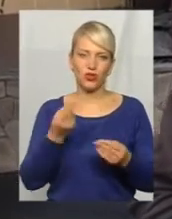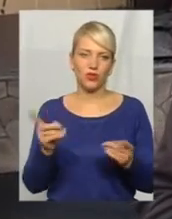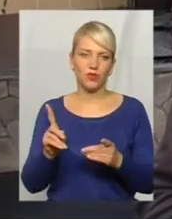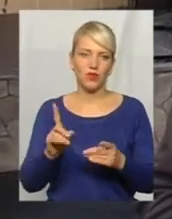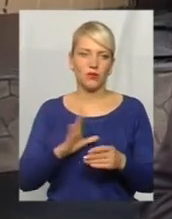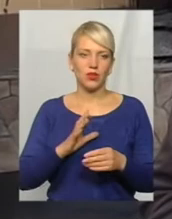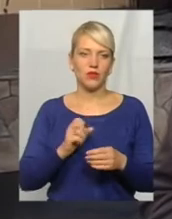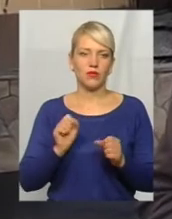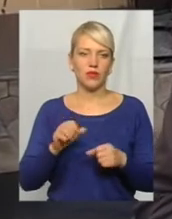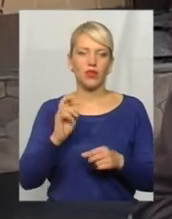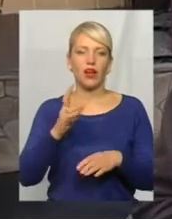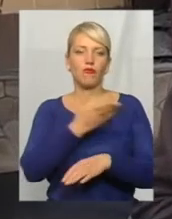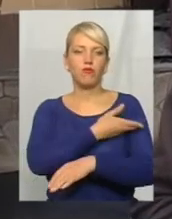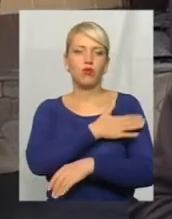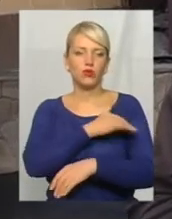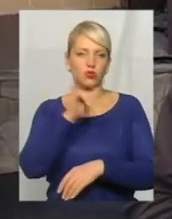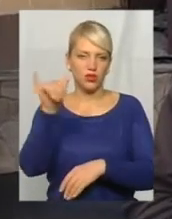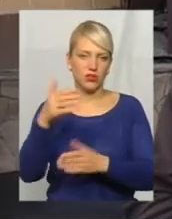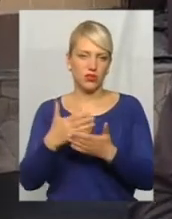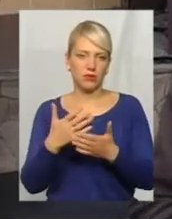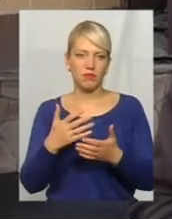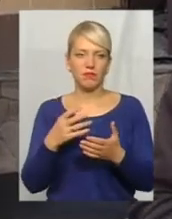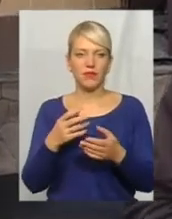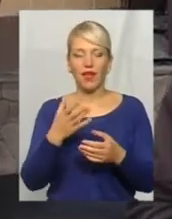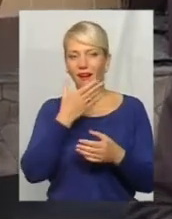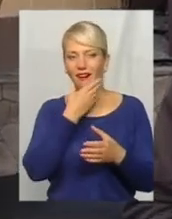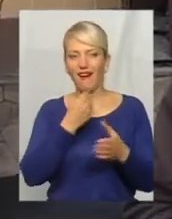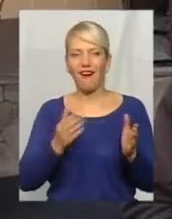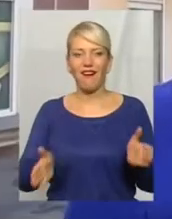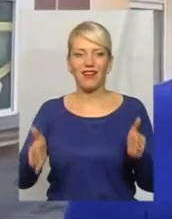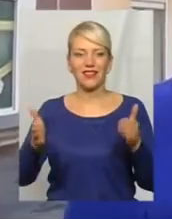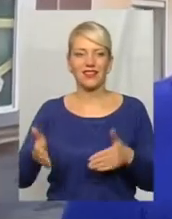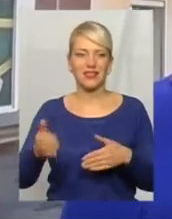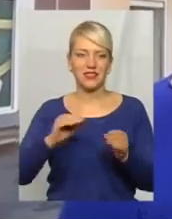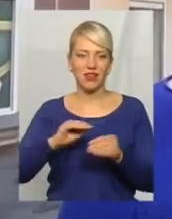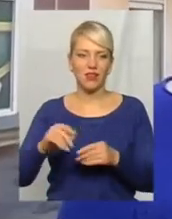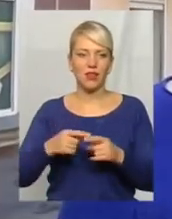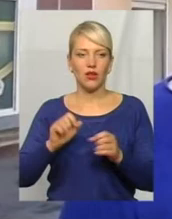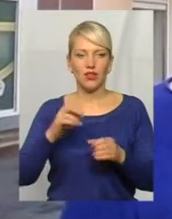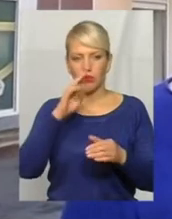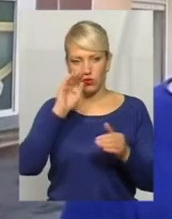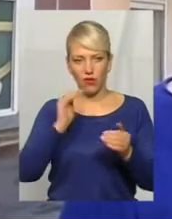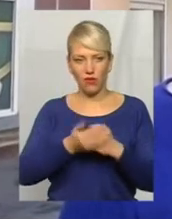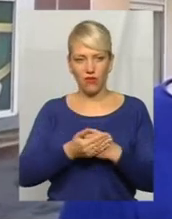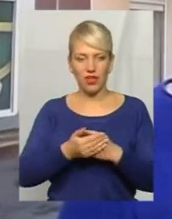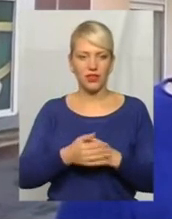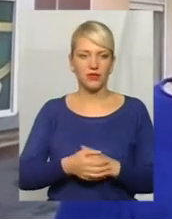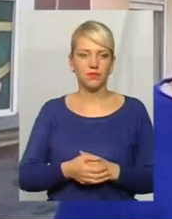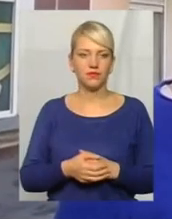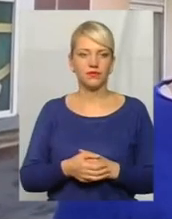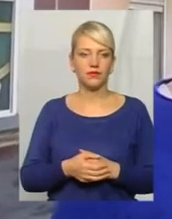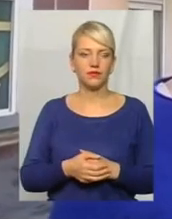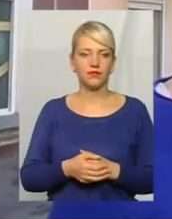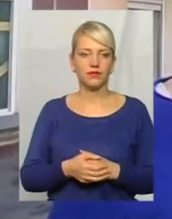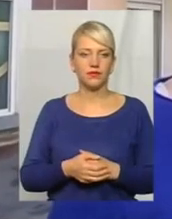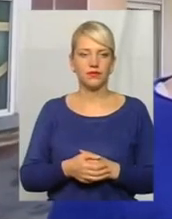в Німеччині, в Польщі, там вони так більш такі гарні встановлюються. Потрібно десь їх сховати з тротуарів,